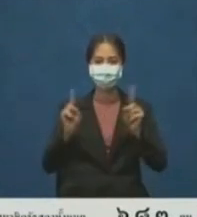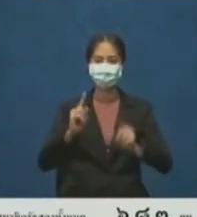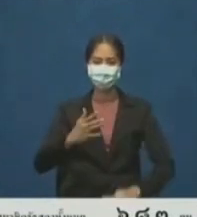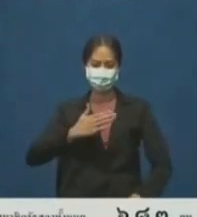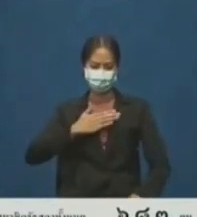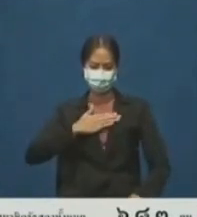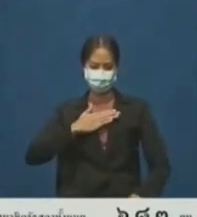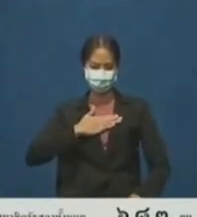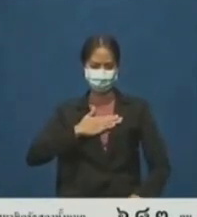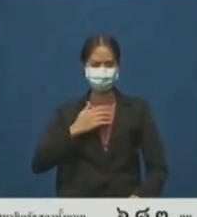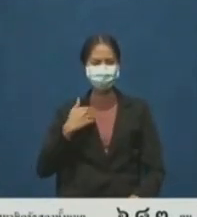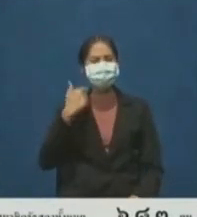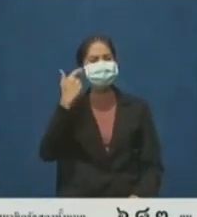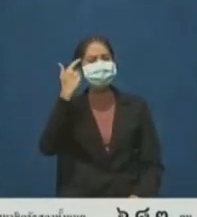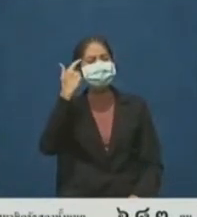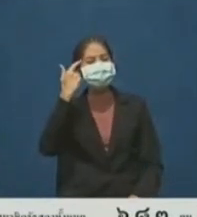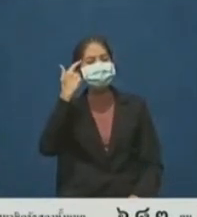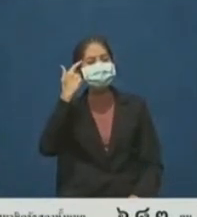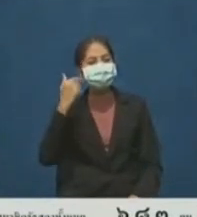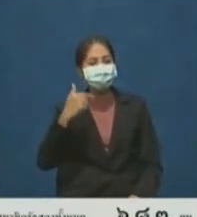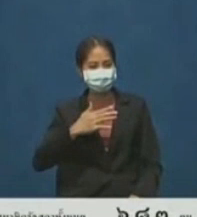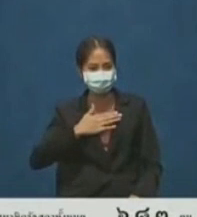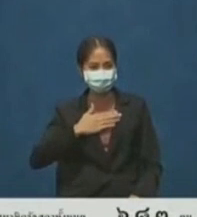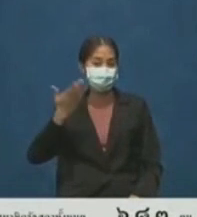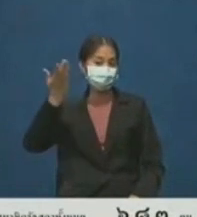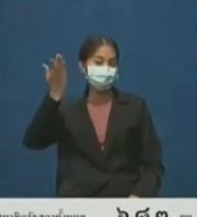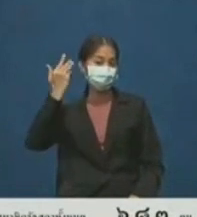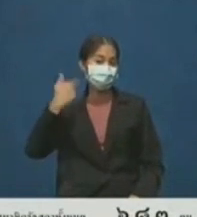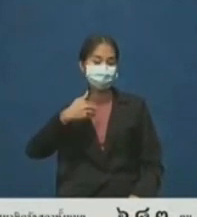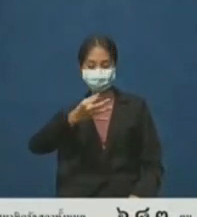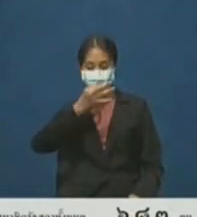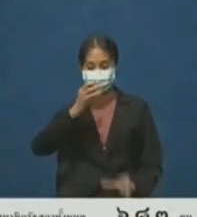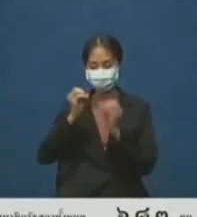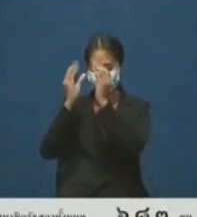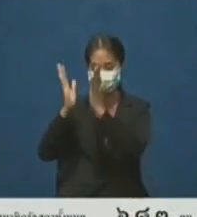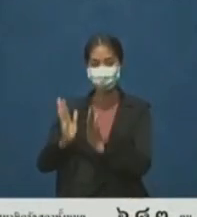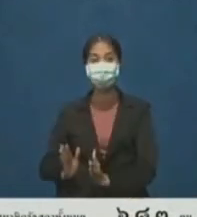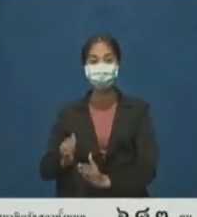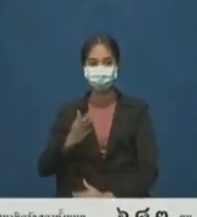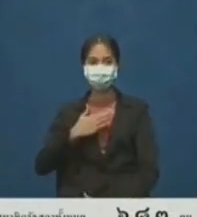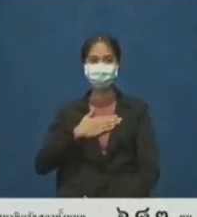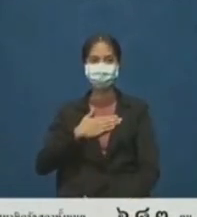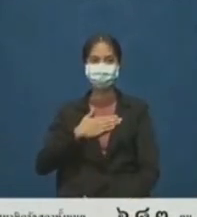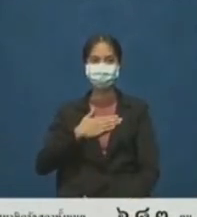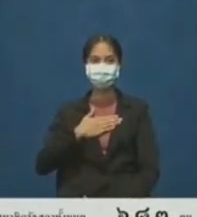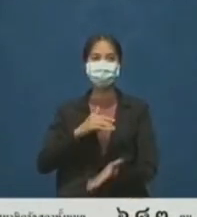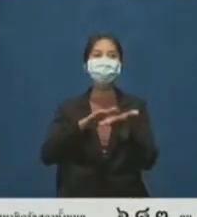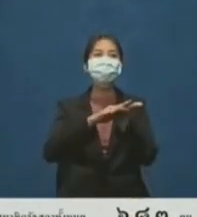ศไทยแต่สำหรับผมในฐานะอดีตครูประชาบาล